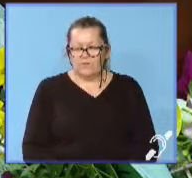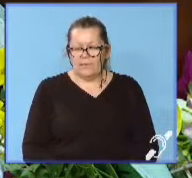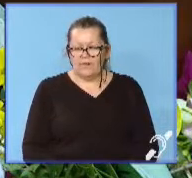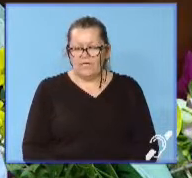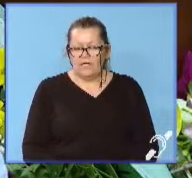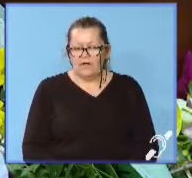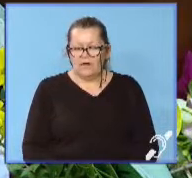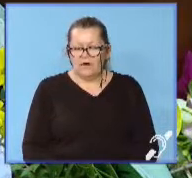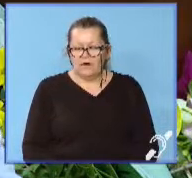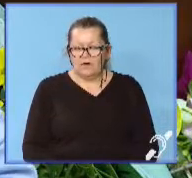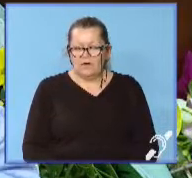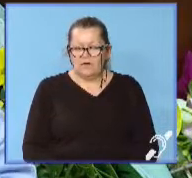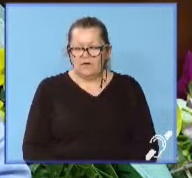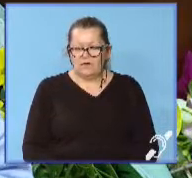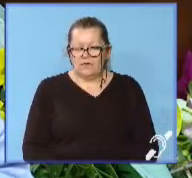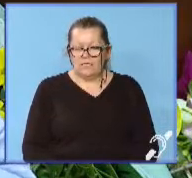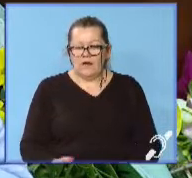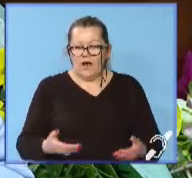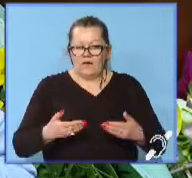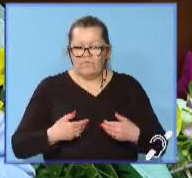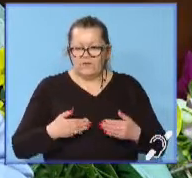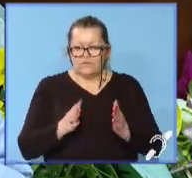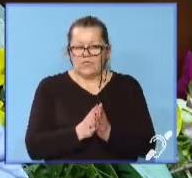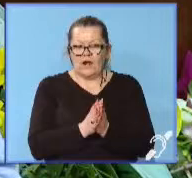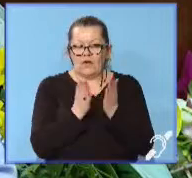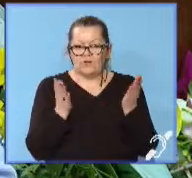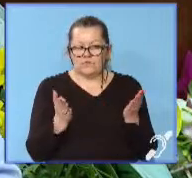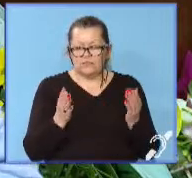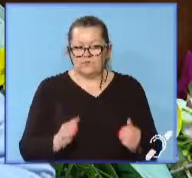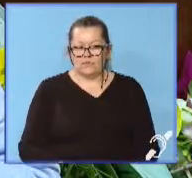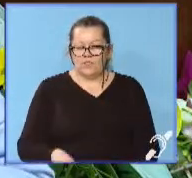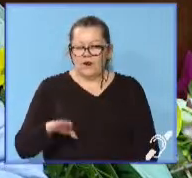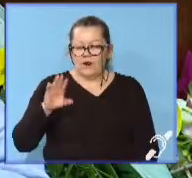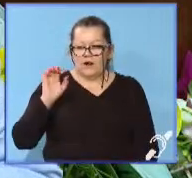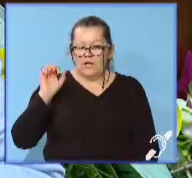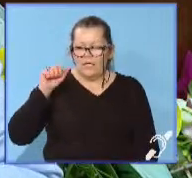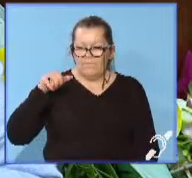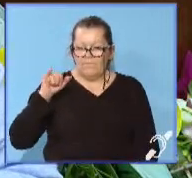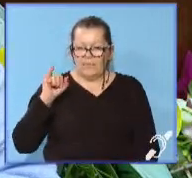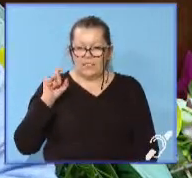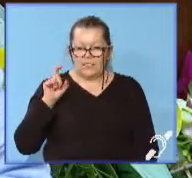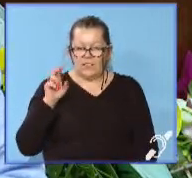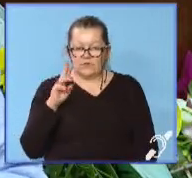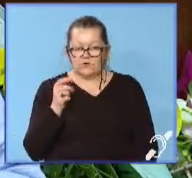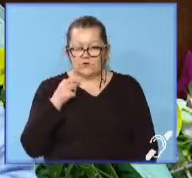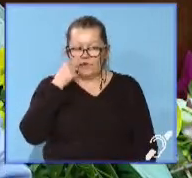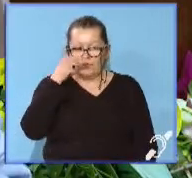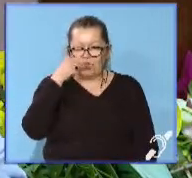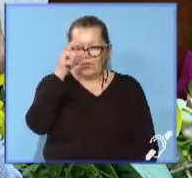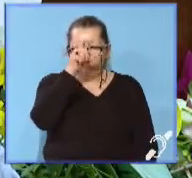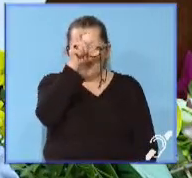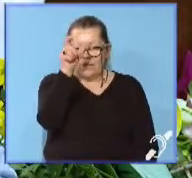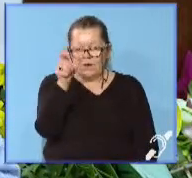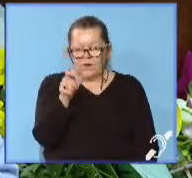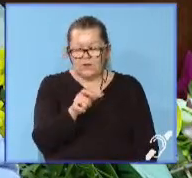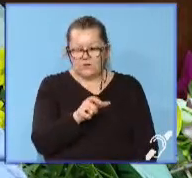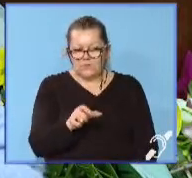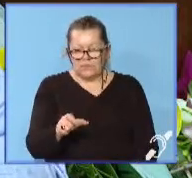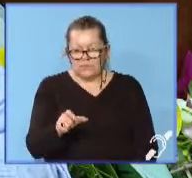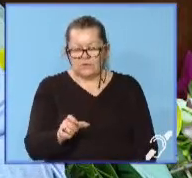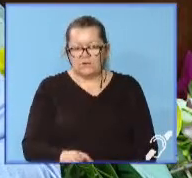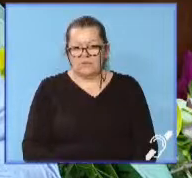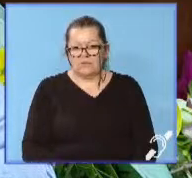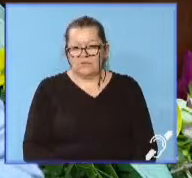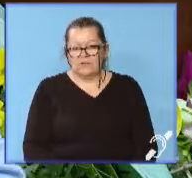venit cu un volum despre Eminescu în limba italiană dorind să